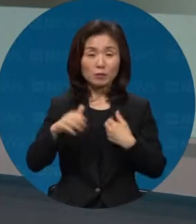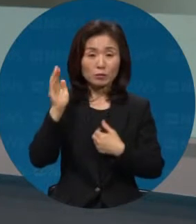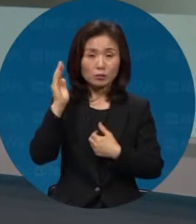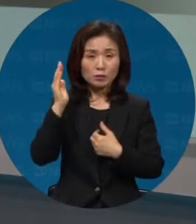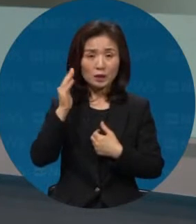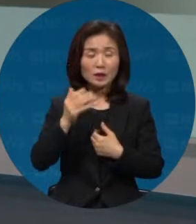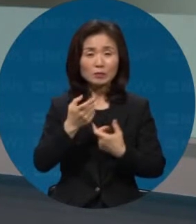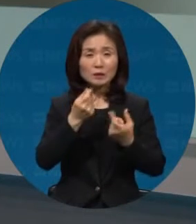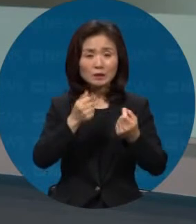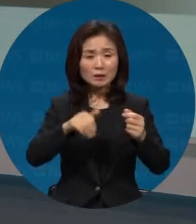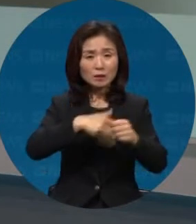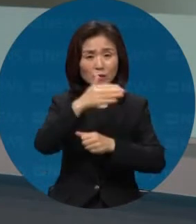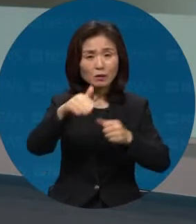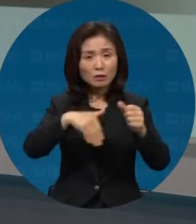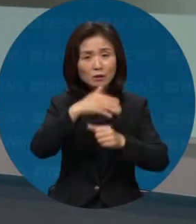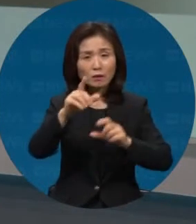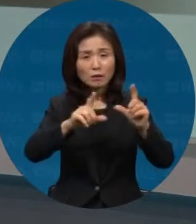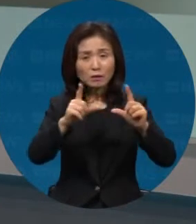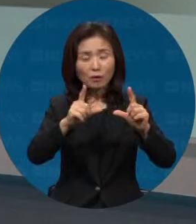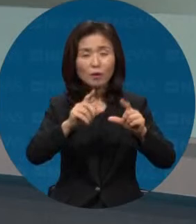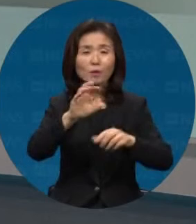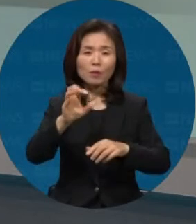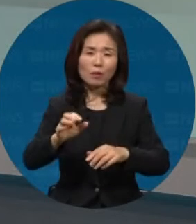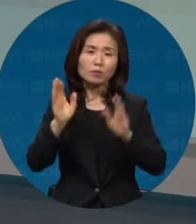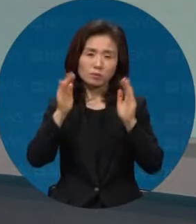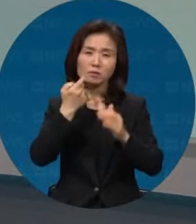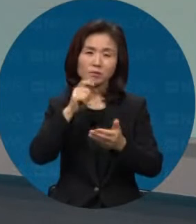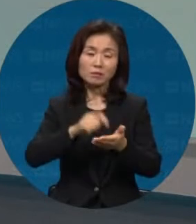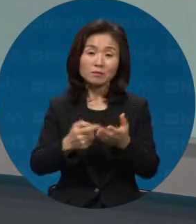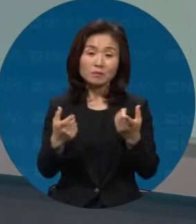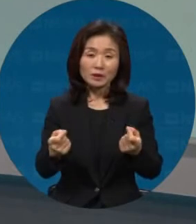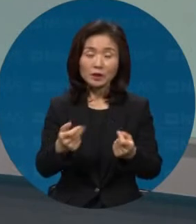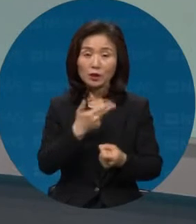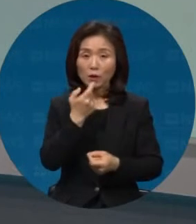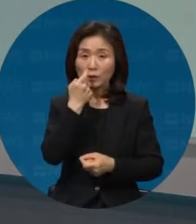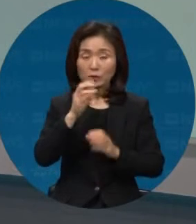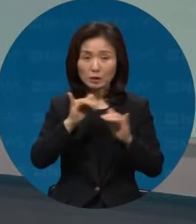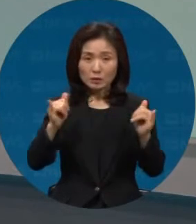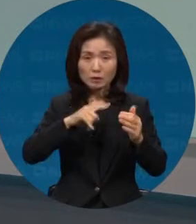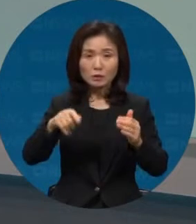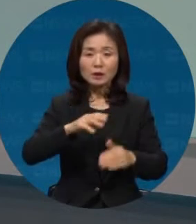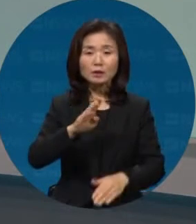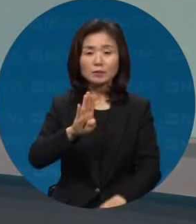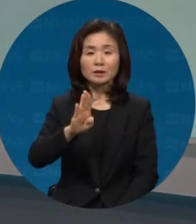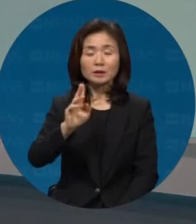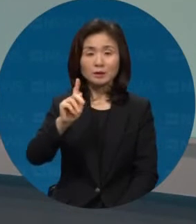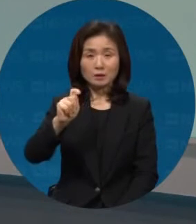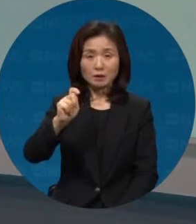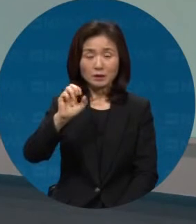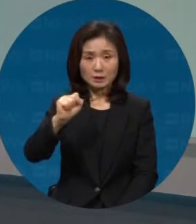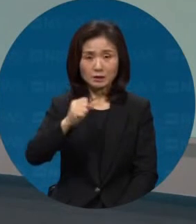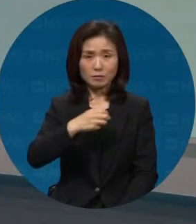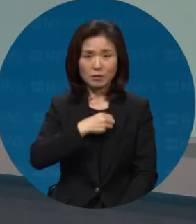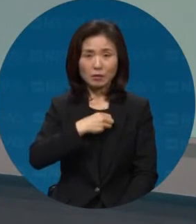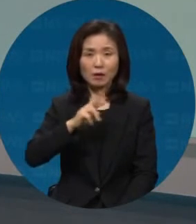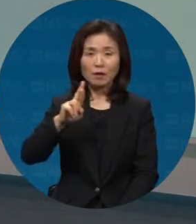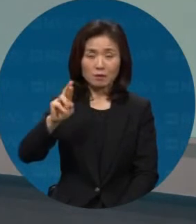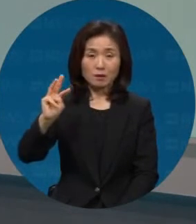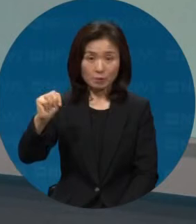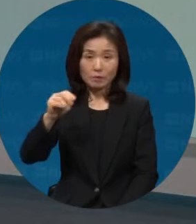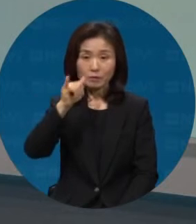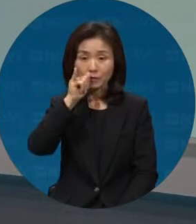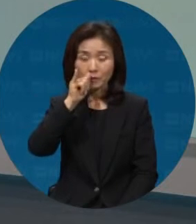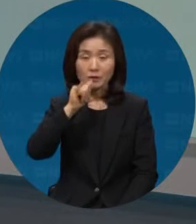확실 공부하기 쉽겠죠 이렇게 열을 배운 사람 가운데는 그룹 방탄소년단 의 멤버 rm 이 있습니다